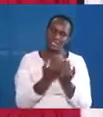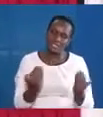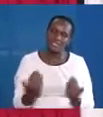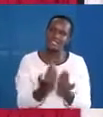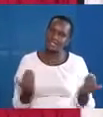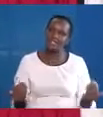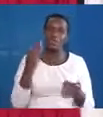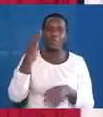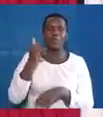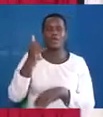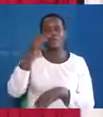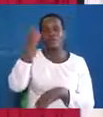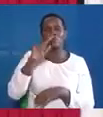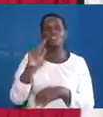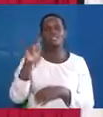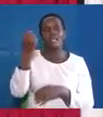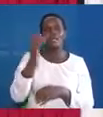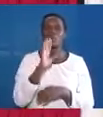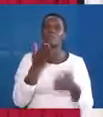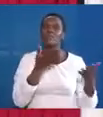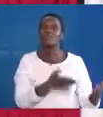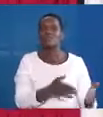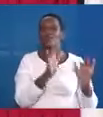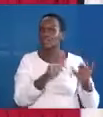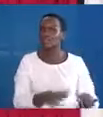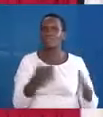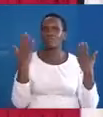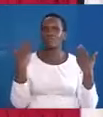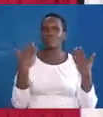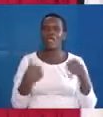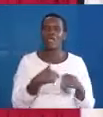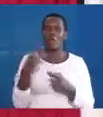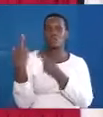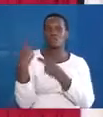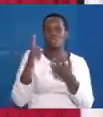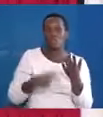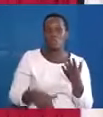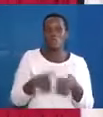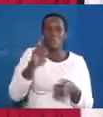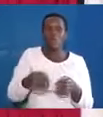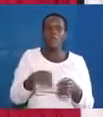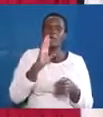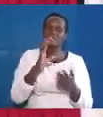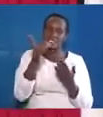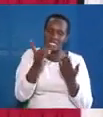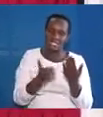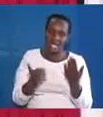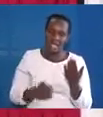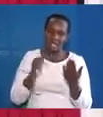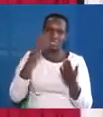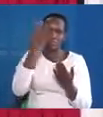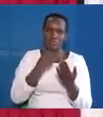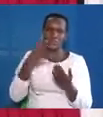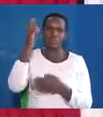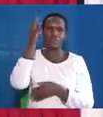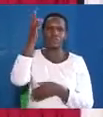Kenya will be here forever. And our responsibility is to be architects of that future. That